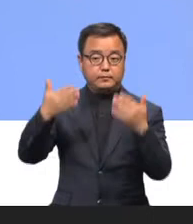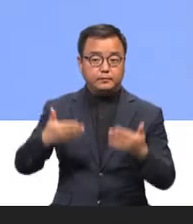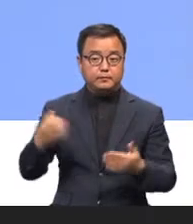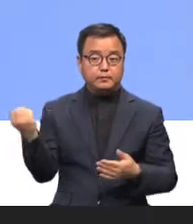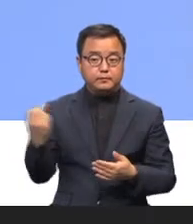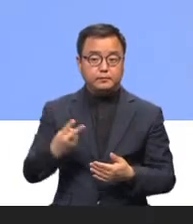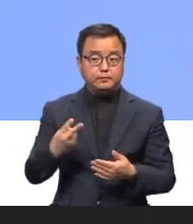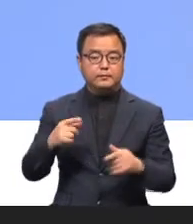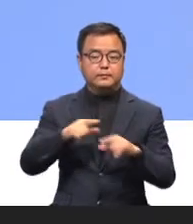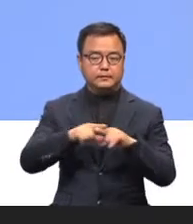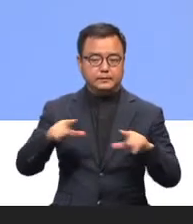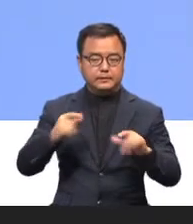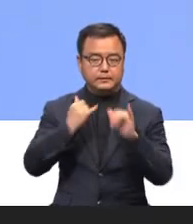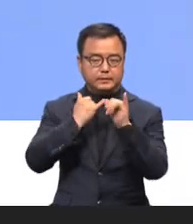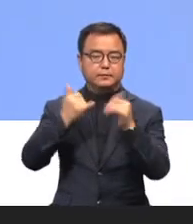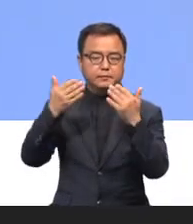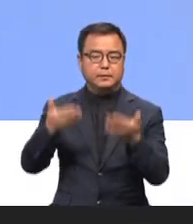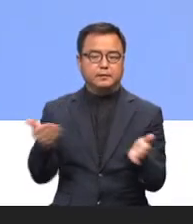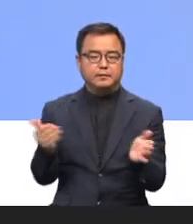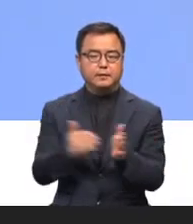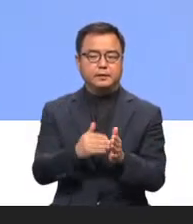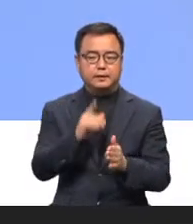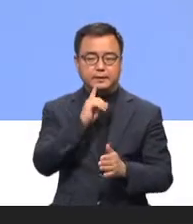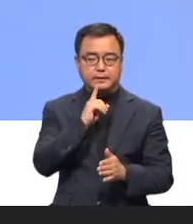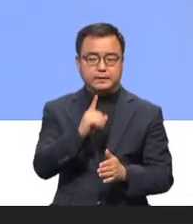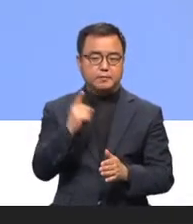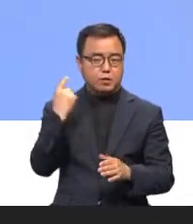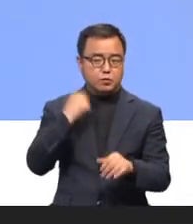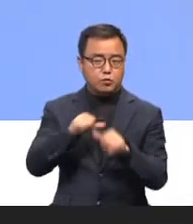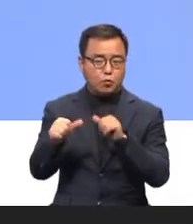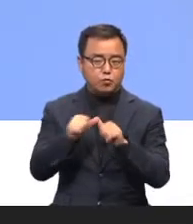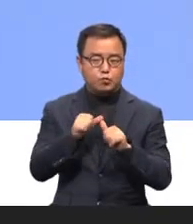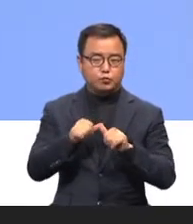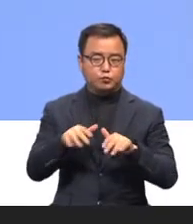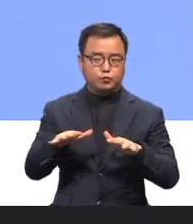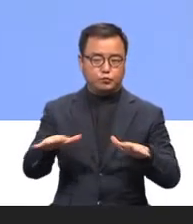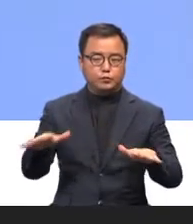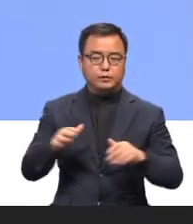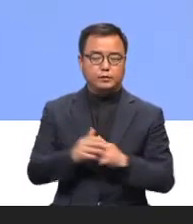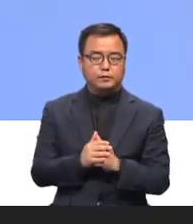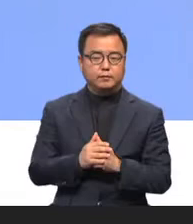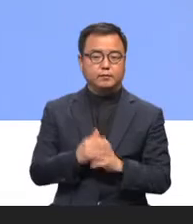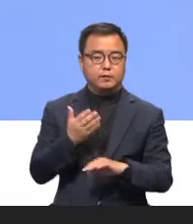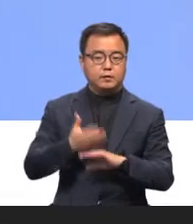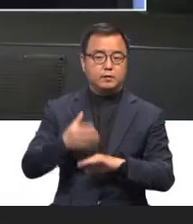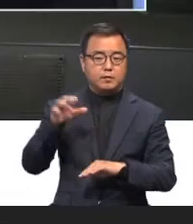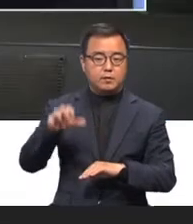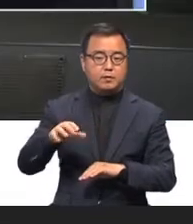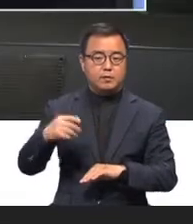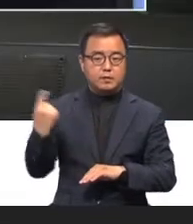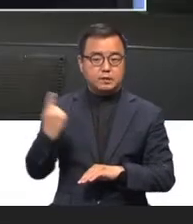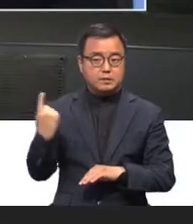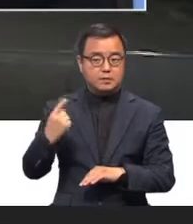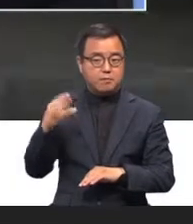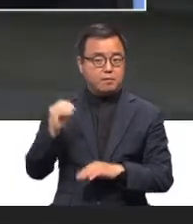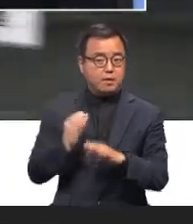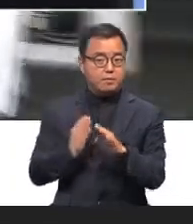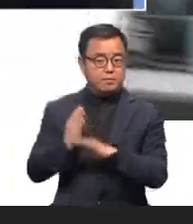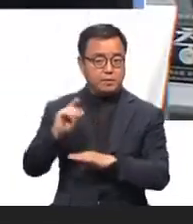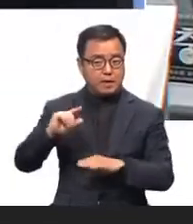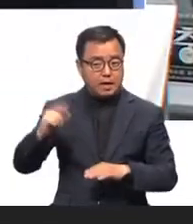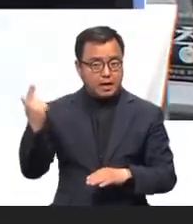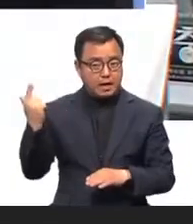어떤 그 대중성까지도 지닌 작품으로 지금 입소문을 타고 있습니다. 네. 뭐 일각에서는 벌써 1000만 영화가 되는